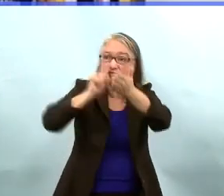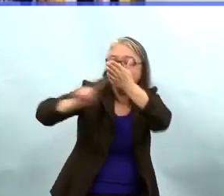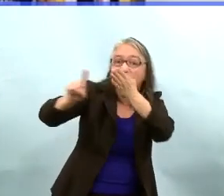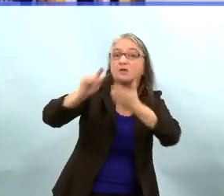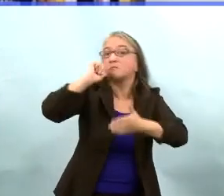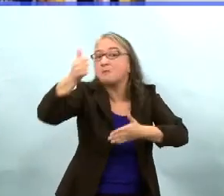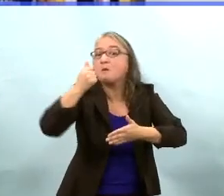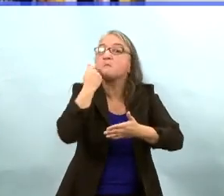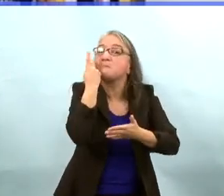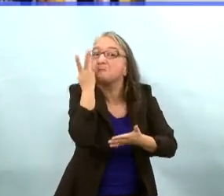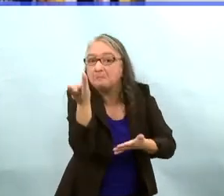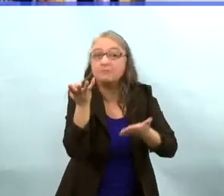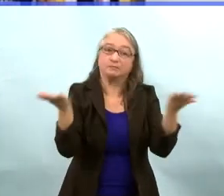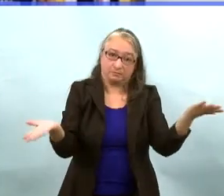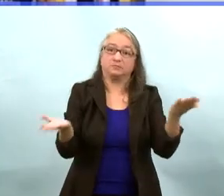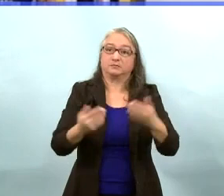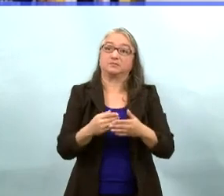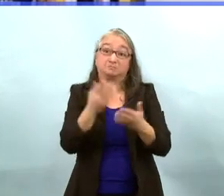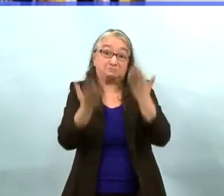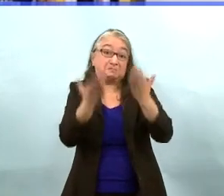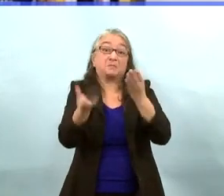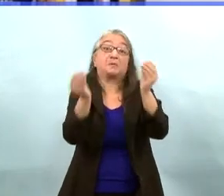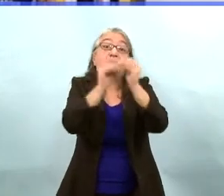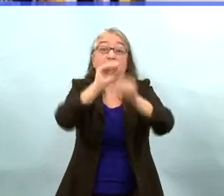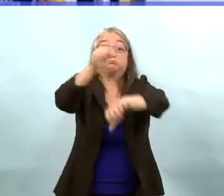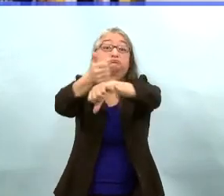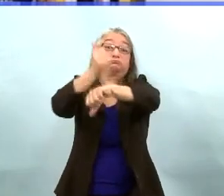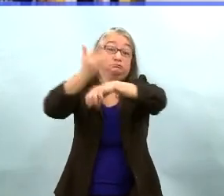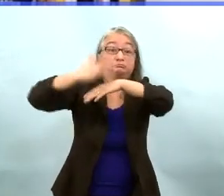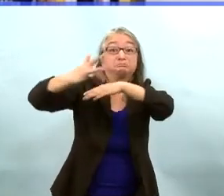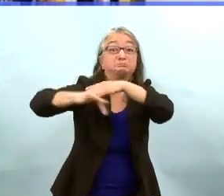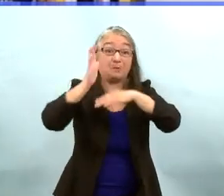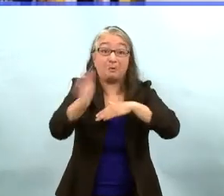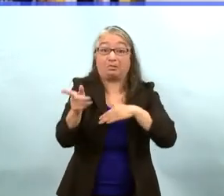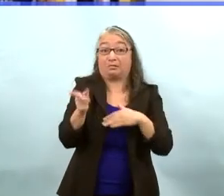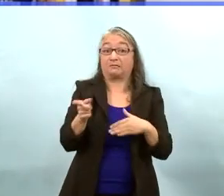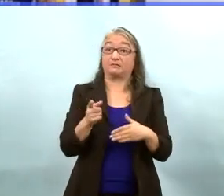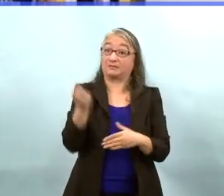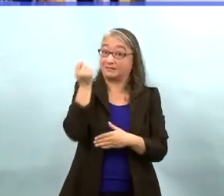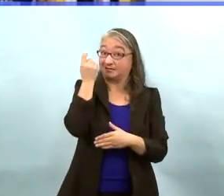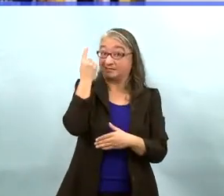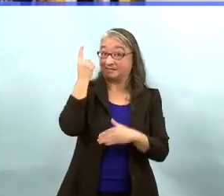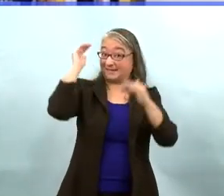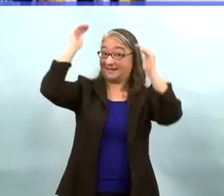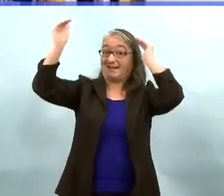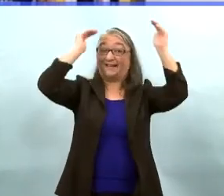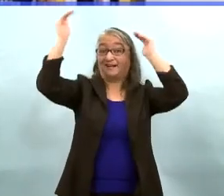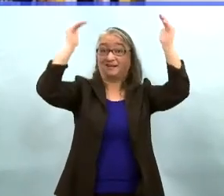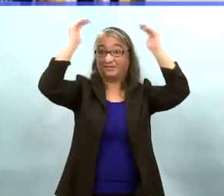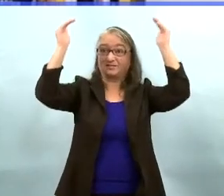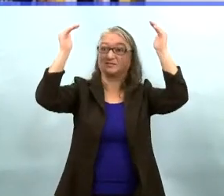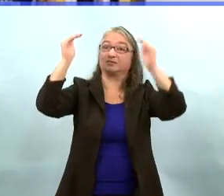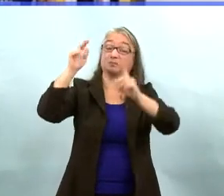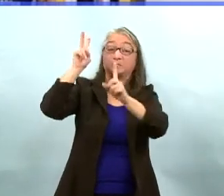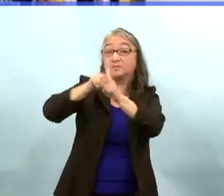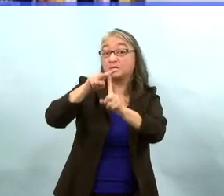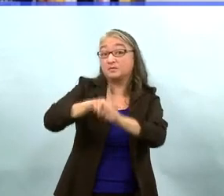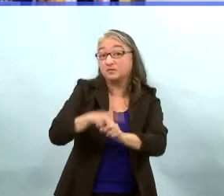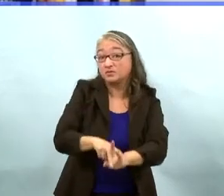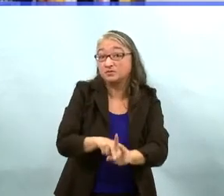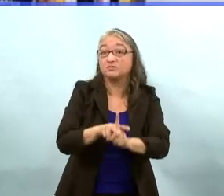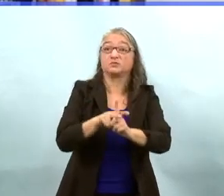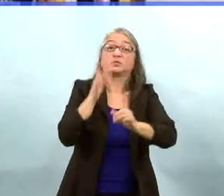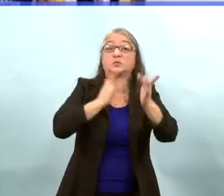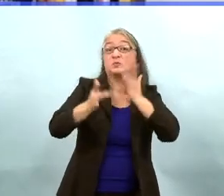demande. Alors, c'est toujours un petit peu difficile pour nous d'essayer de prévoir combien de rendez-vous vont être pris, parce qu'en fait,